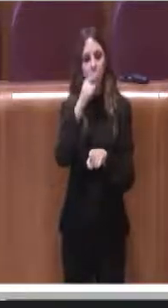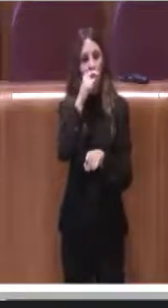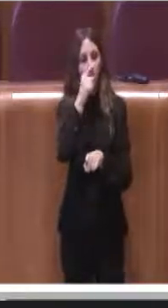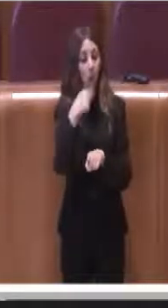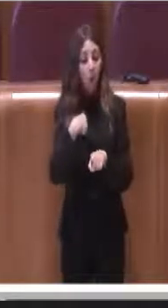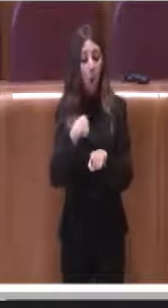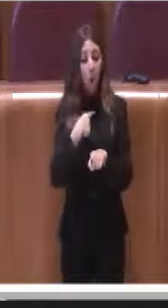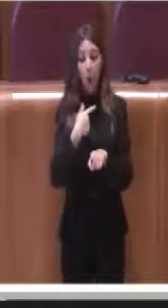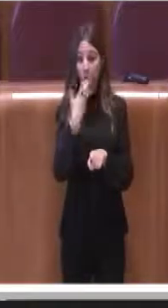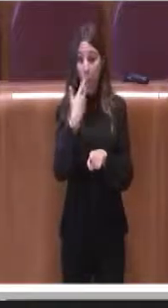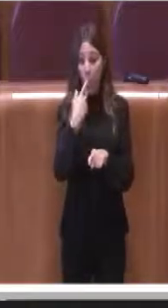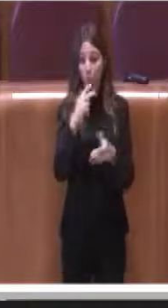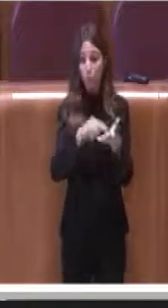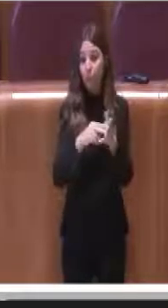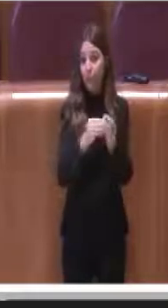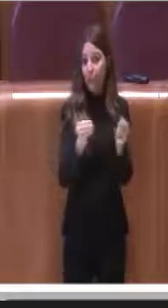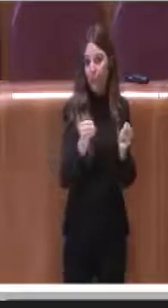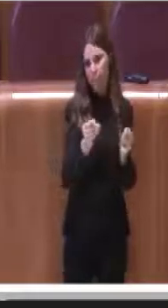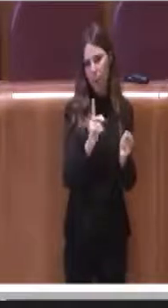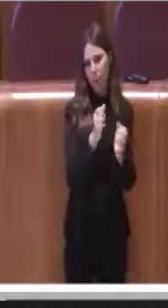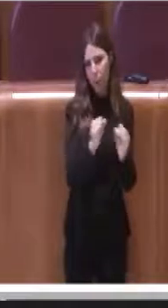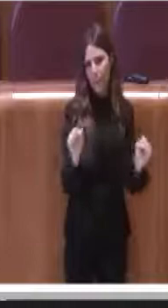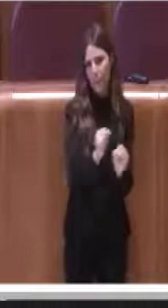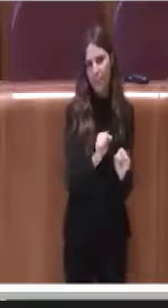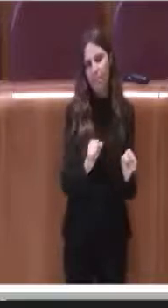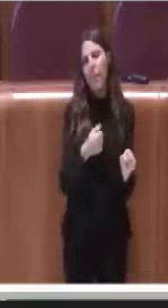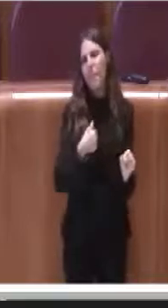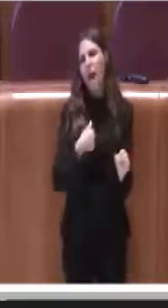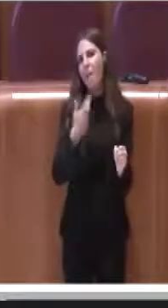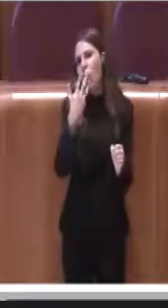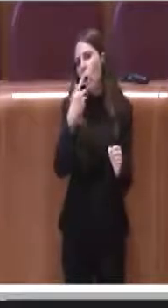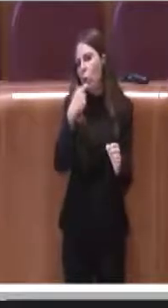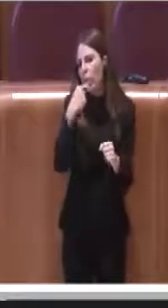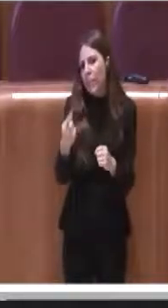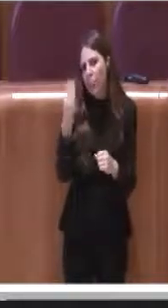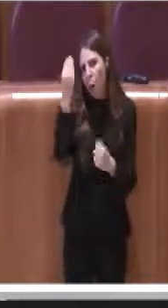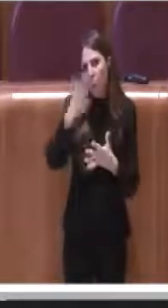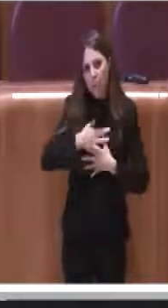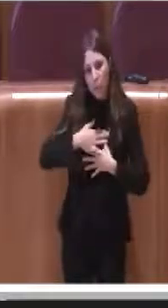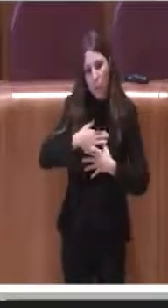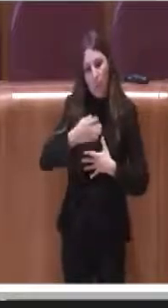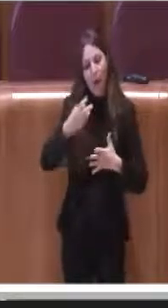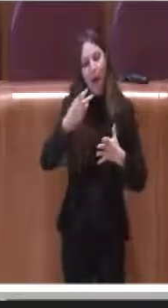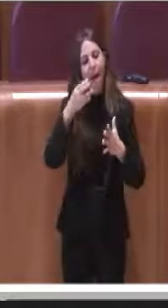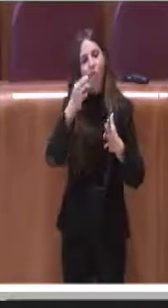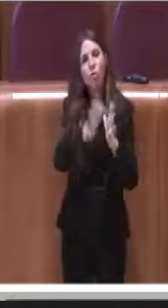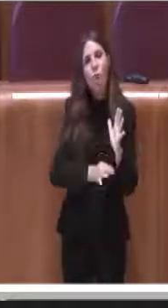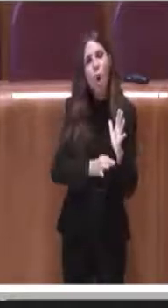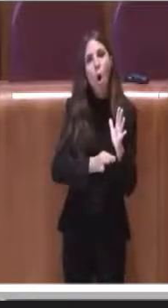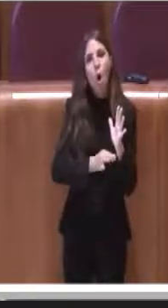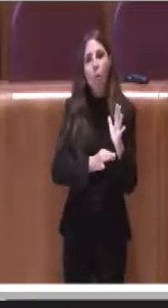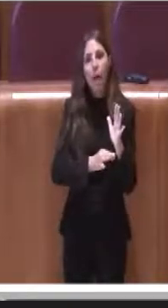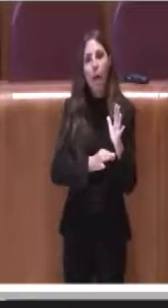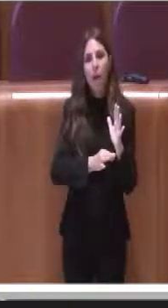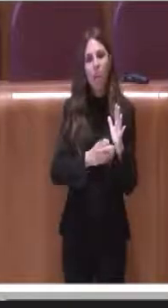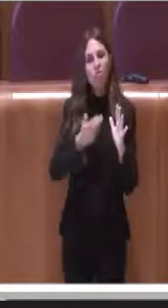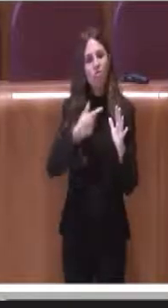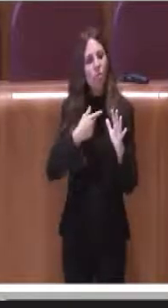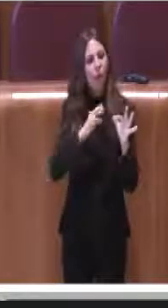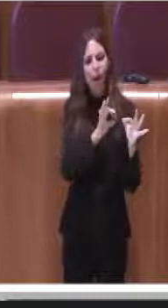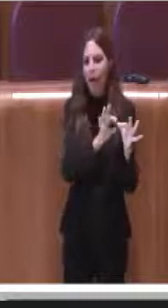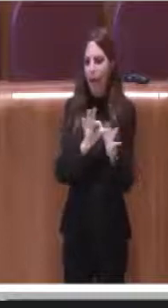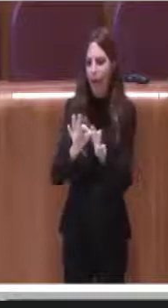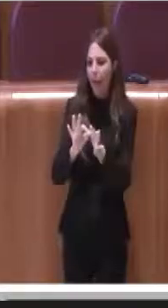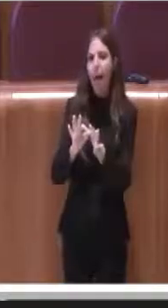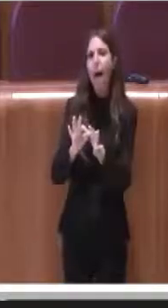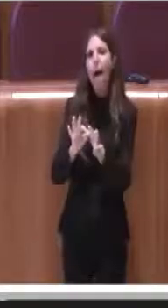la soluzione, un pur parler. Concludendo, insomma, non sempre ciò che prescrive la norma sembrerebbe poi corrispondere al senso